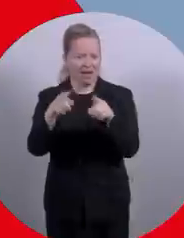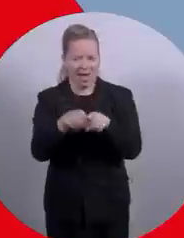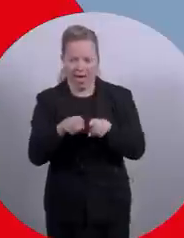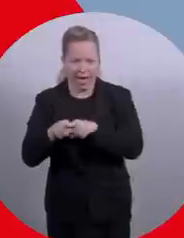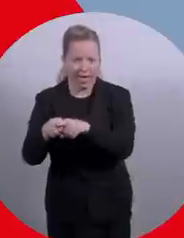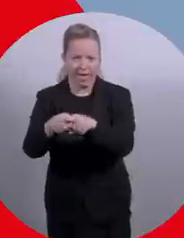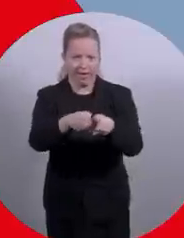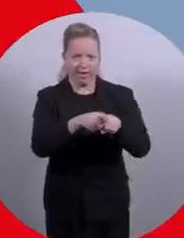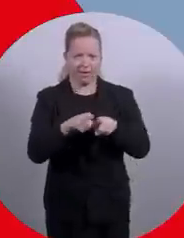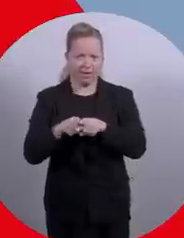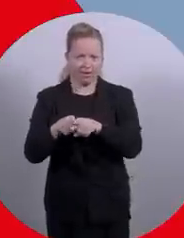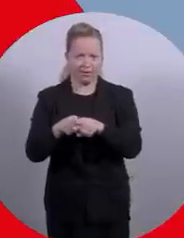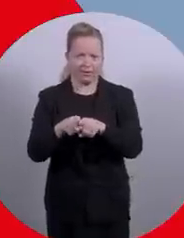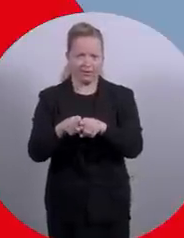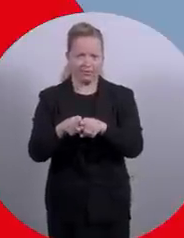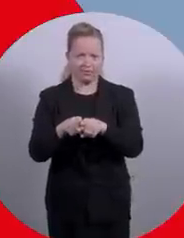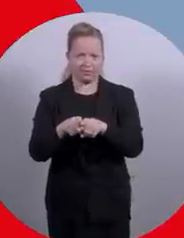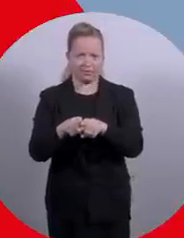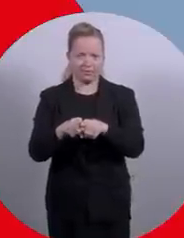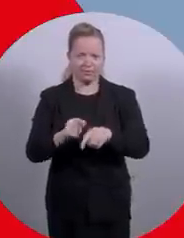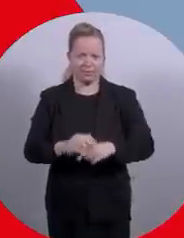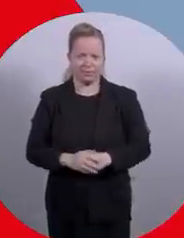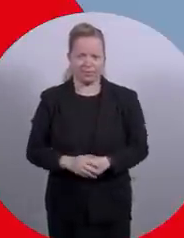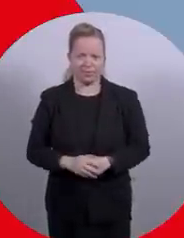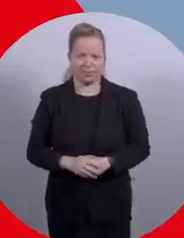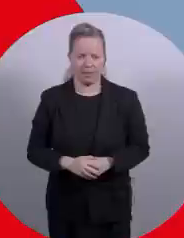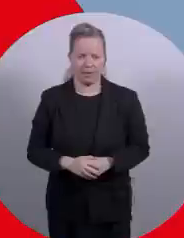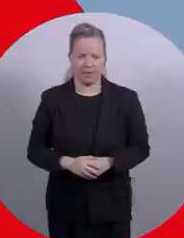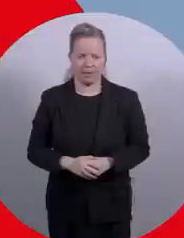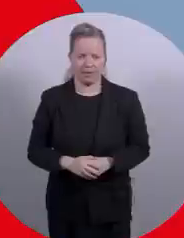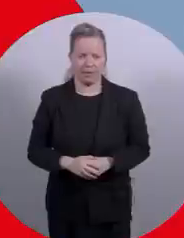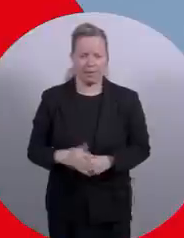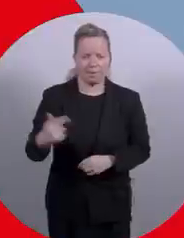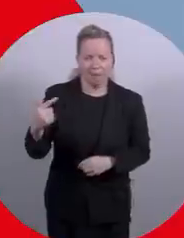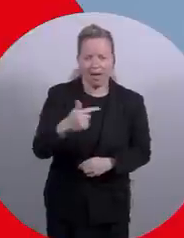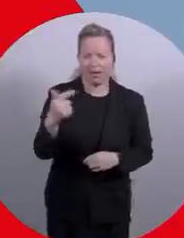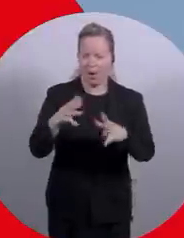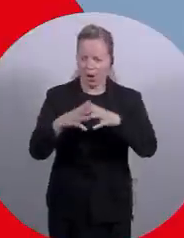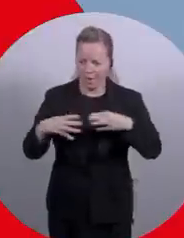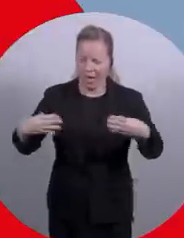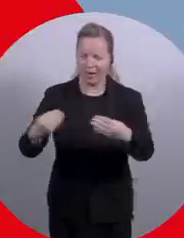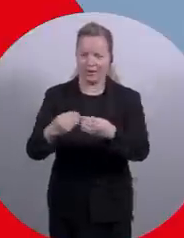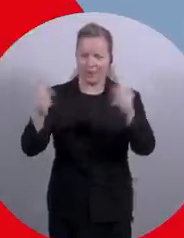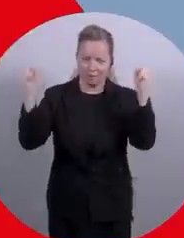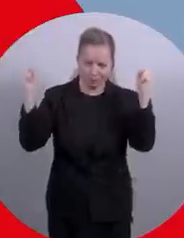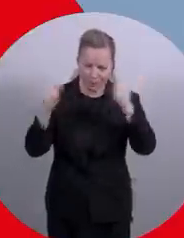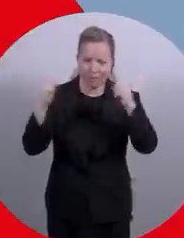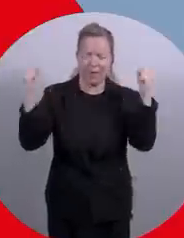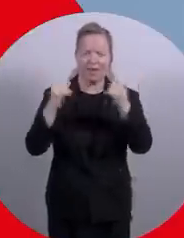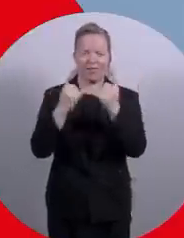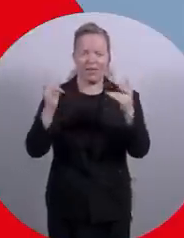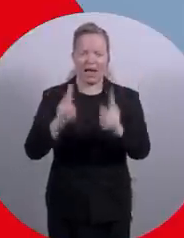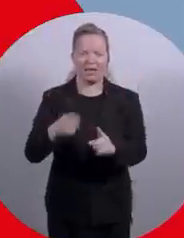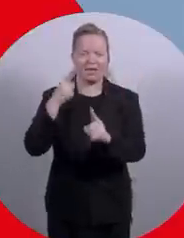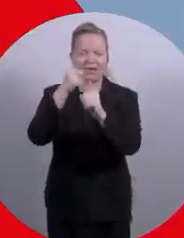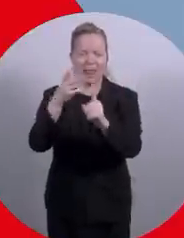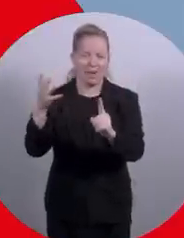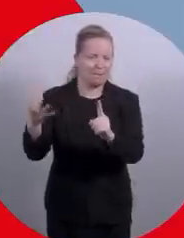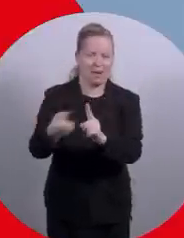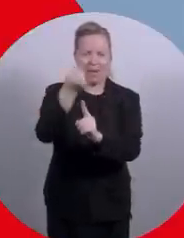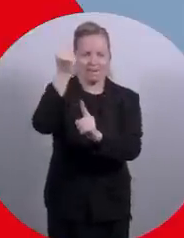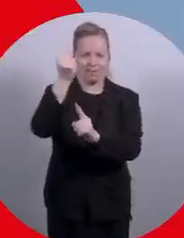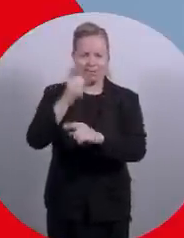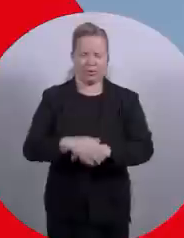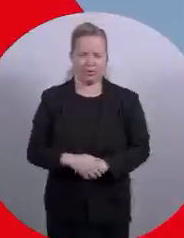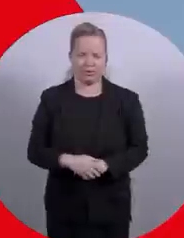beide gemeinsam auch akkordieren können wie erreichen wir dieses Ziel es darf doch am Ende